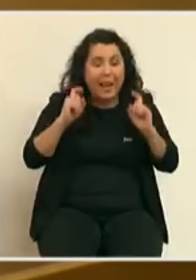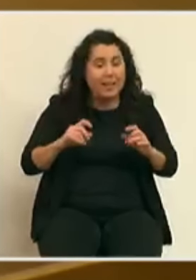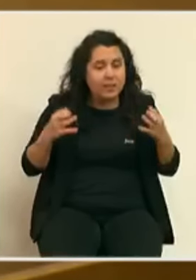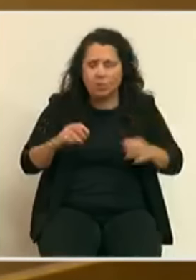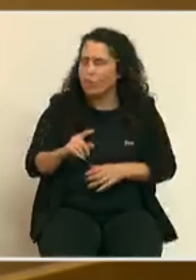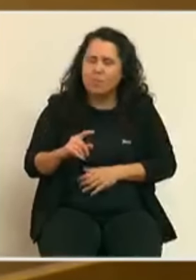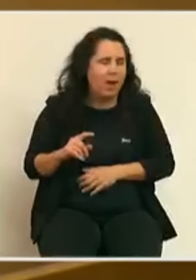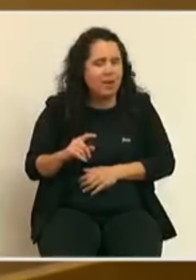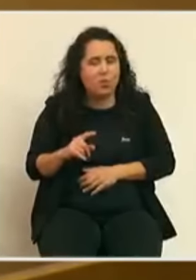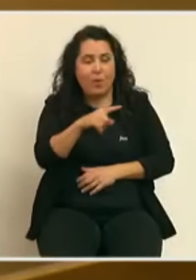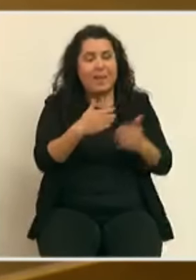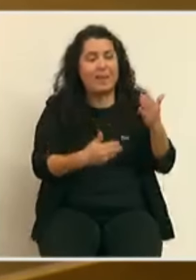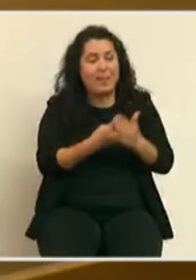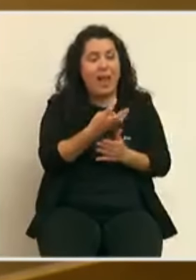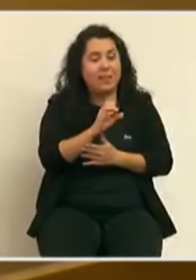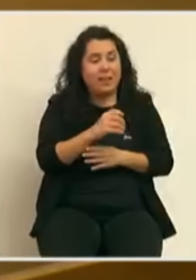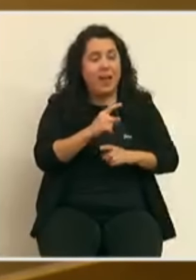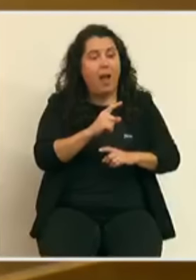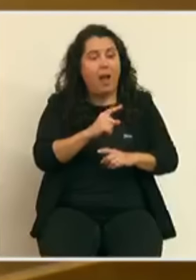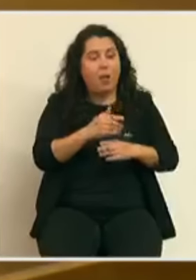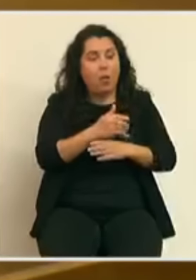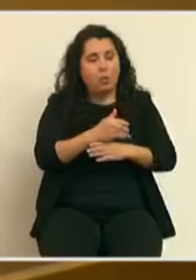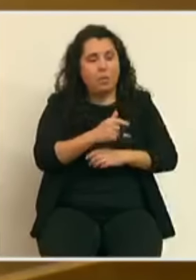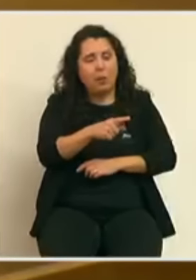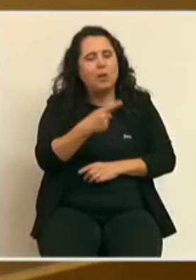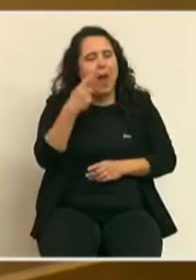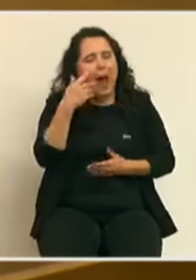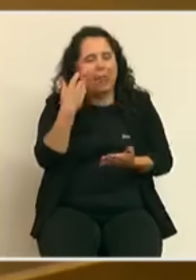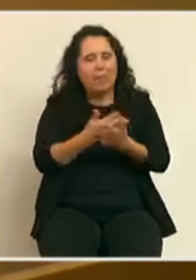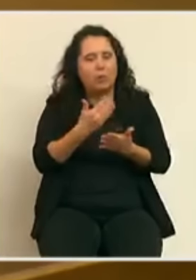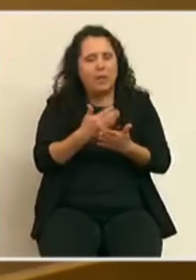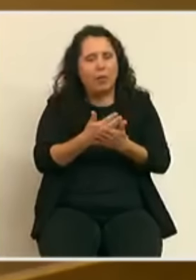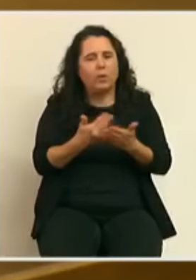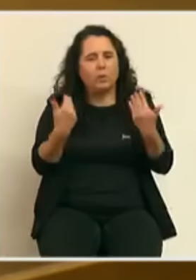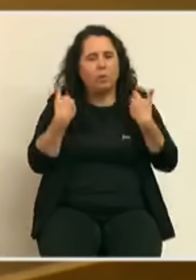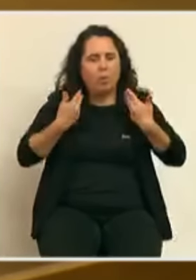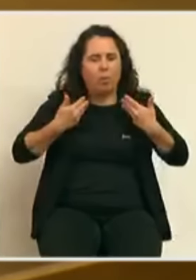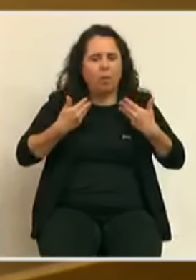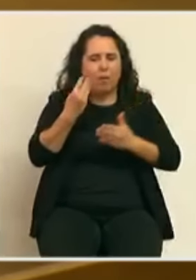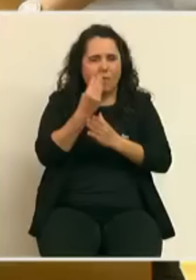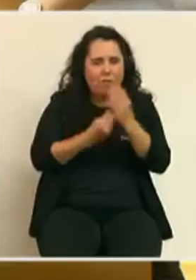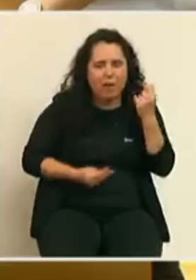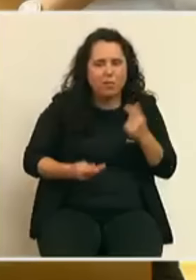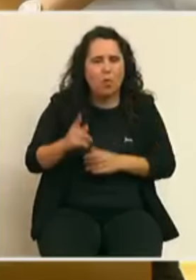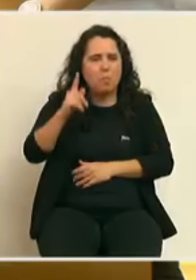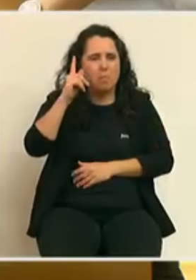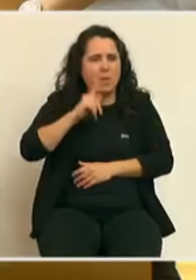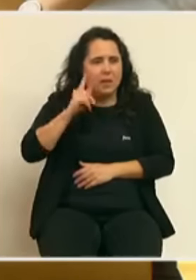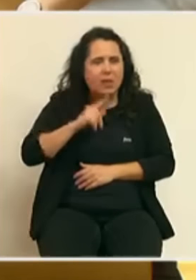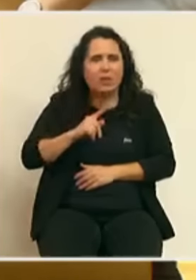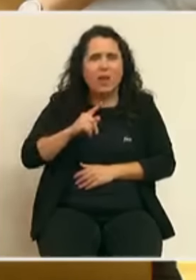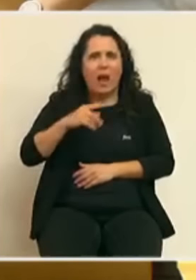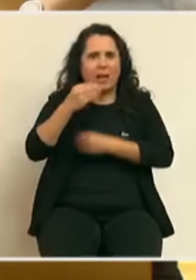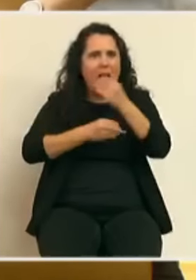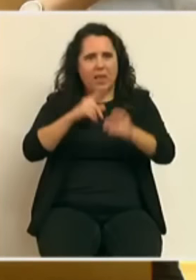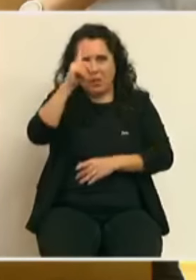Des d'aquest dia vostè no ha parat de demostrar que és un incompetent, un negligent i, sobretot, és un mentirós. Ens